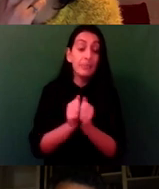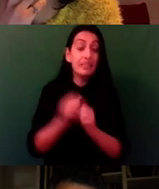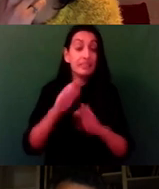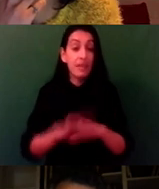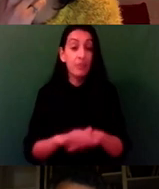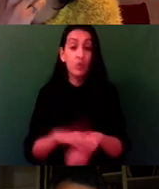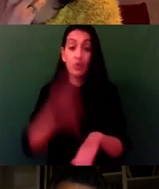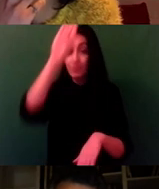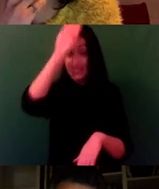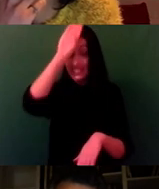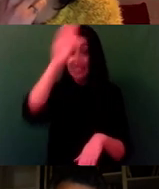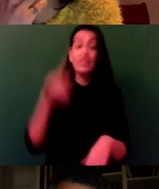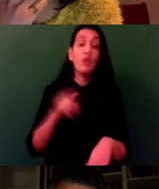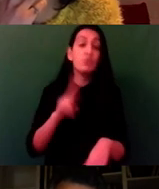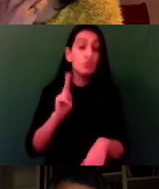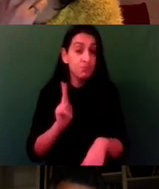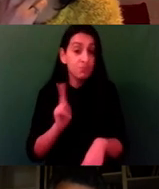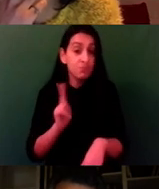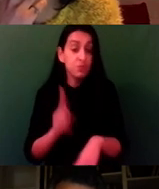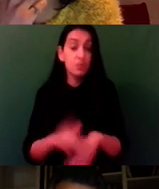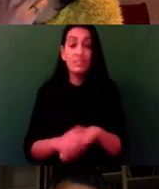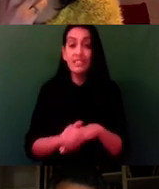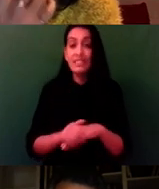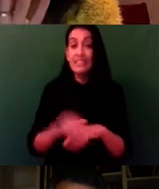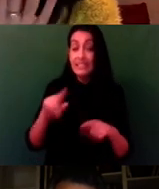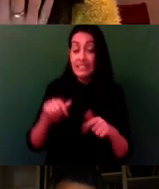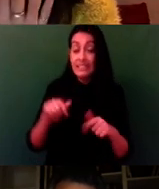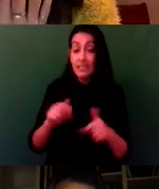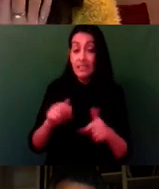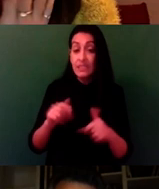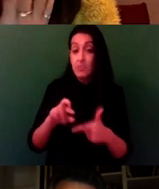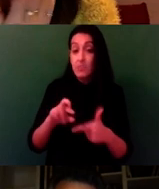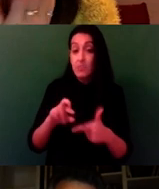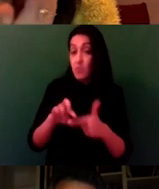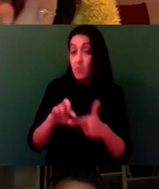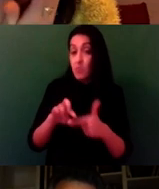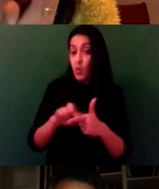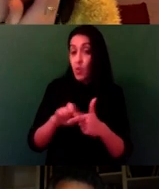Ama aslında ne yazık ki görebildiğim kadarıyla hala eski